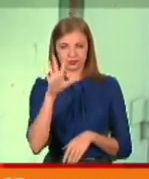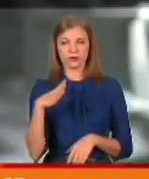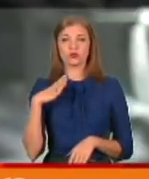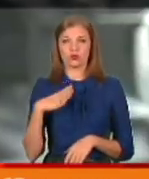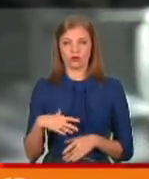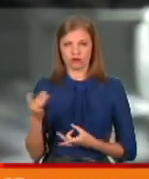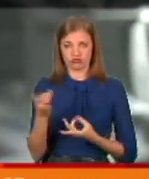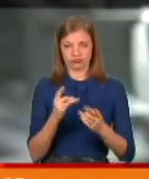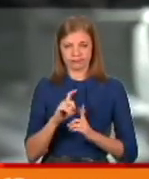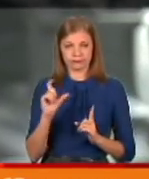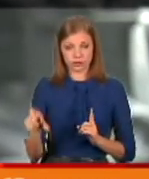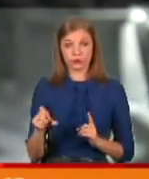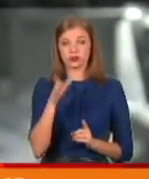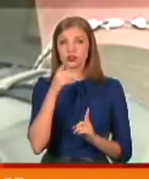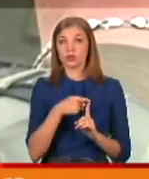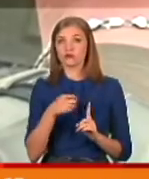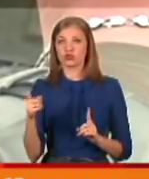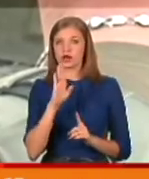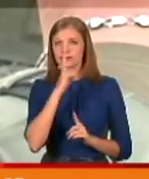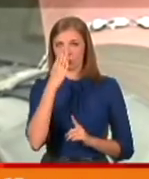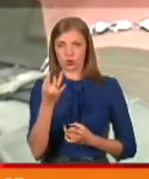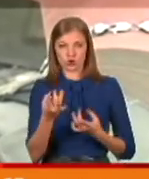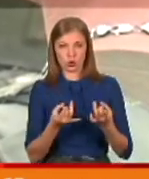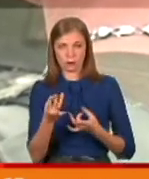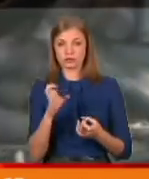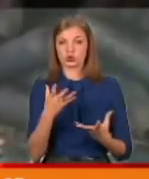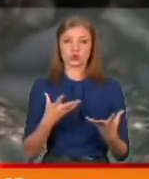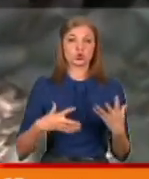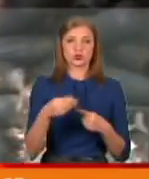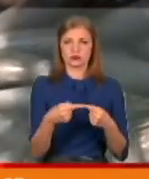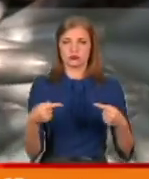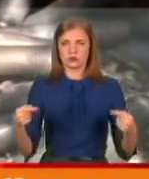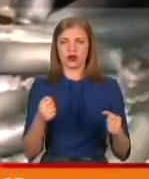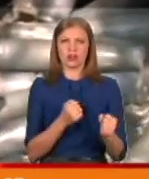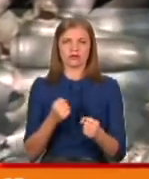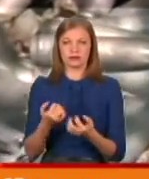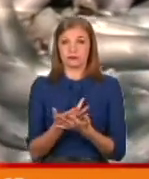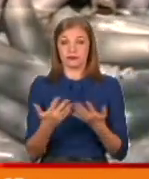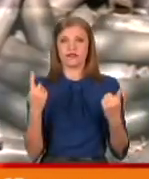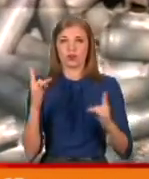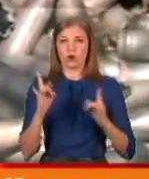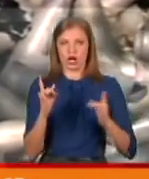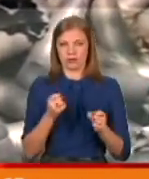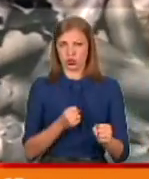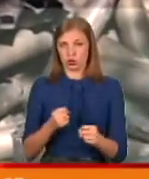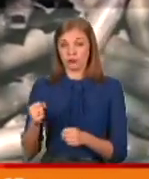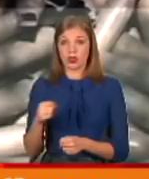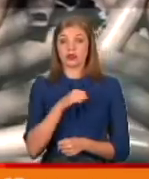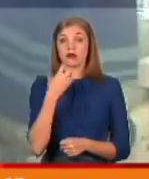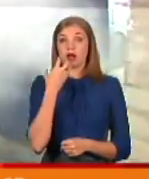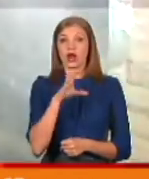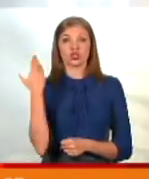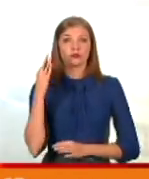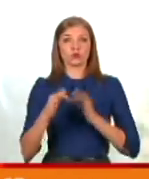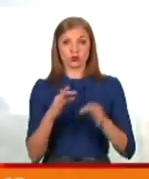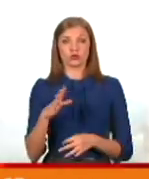довелося відкрити вогонь у відповідь під час ворожих обстрілів з усіх видів гранатометів та великокаліберних кулеметів. Гаряче